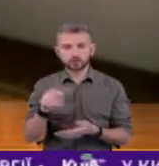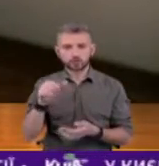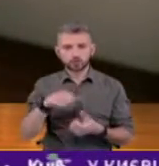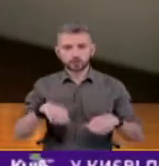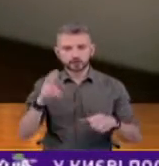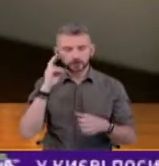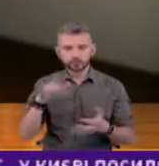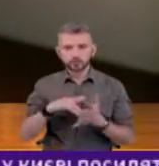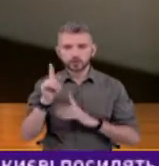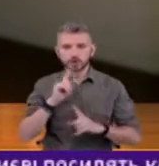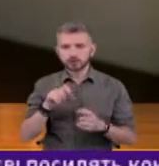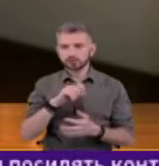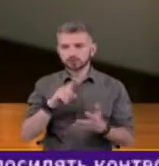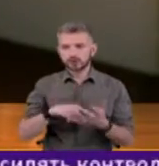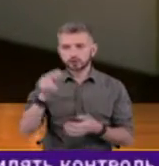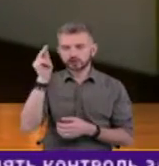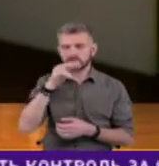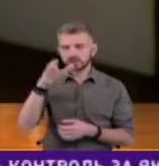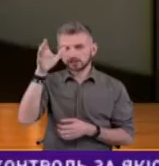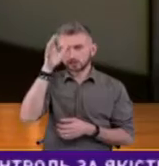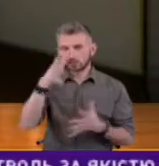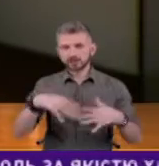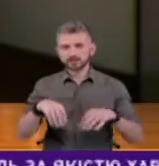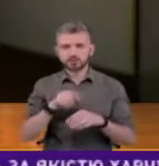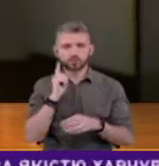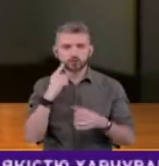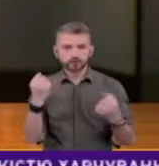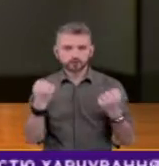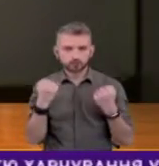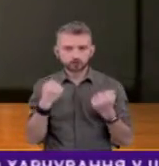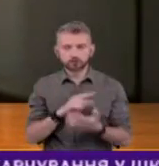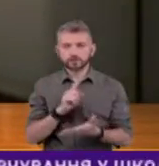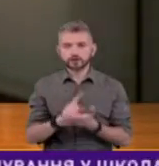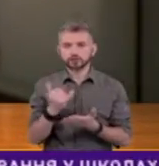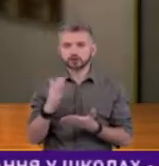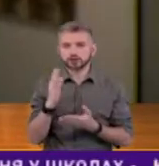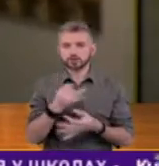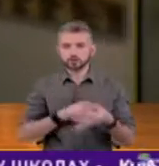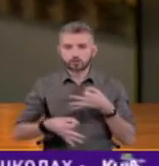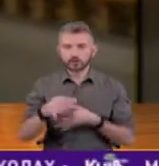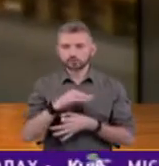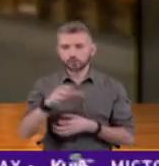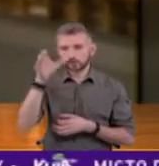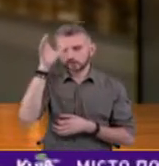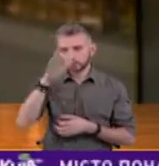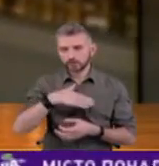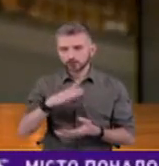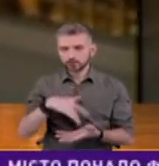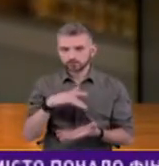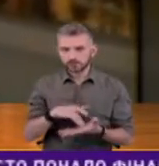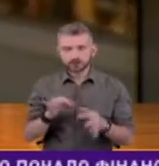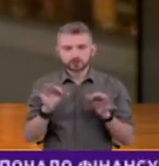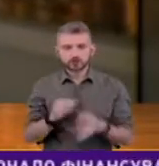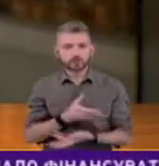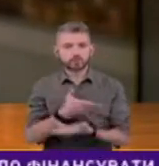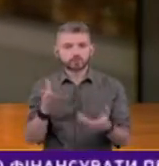міської ради з питань освіти, науки, сім'ї, молоді та спорту. Тож ми обов'язково сьогодні будемо говорити про освіту у нашому місті. І, звичайно,